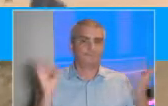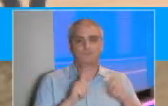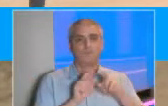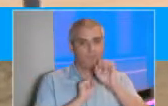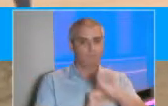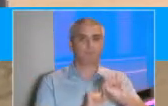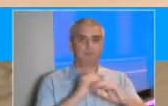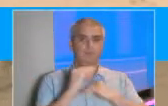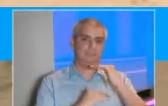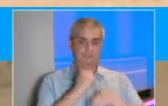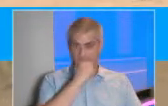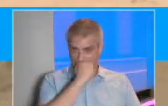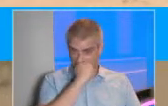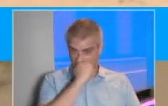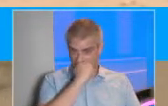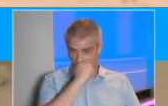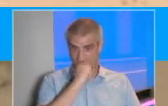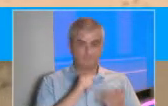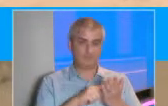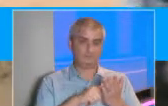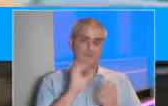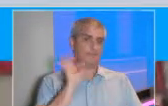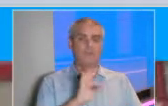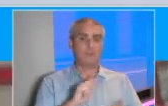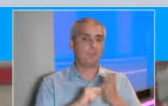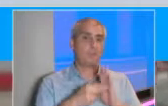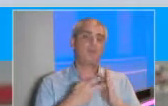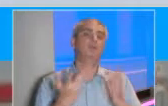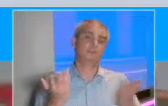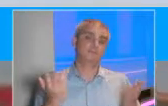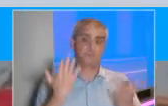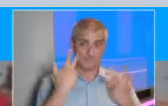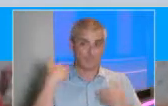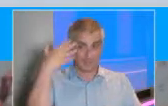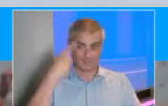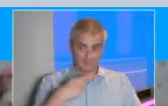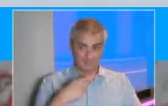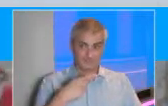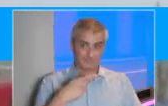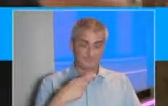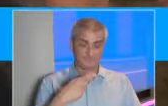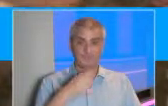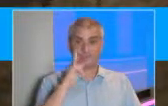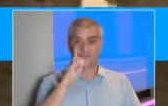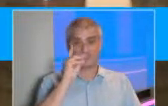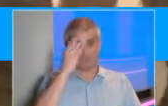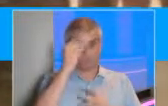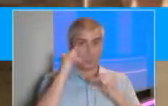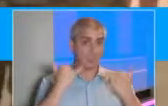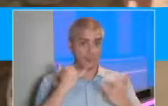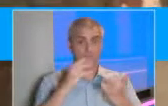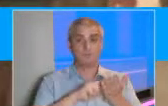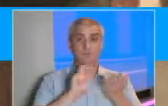פרו-חיזבאללה. ולכן המכה הפוליטית מתי שקשים, וכאשר חסן דיאב מודיע היום